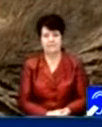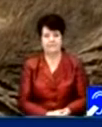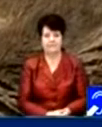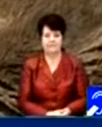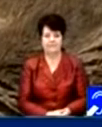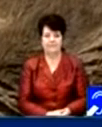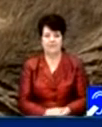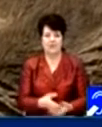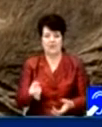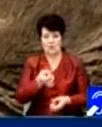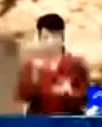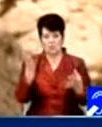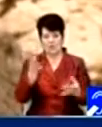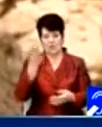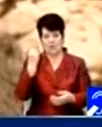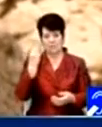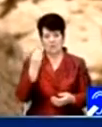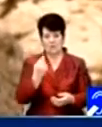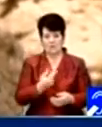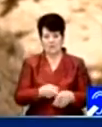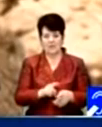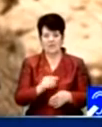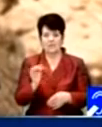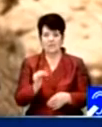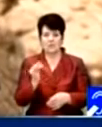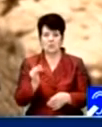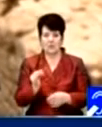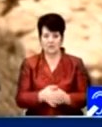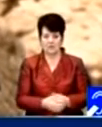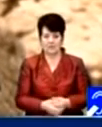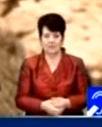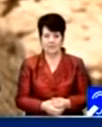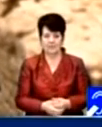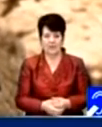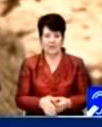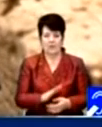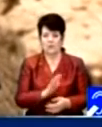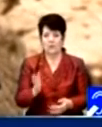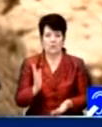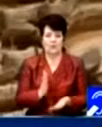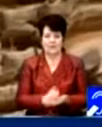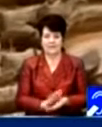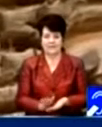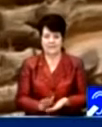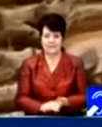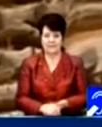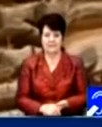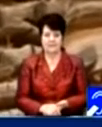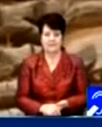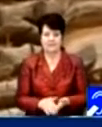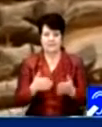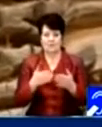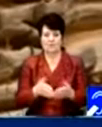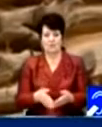arealul cultural al Moldovei, ca regiune istorică, nu există o embarcațiune